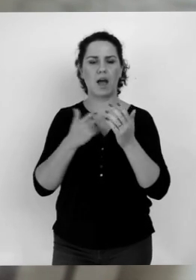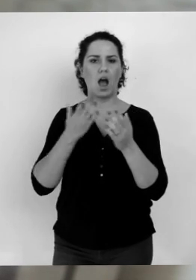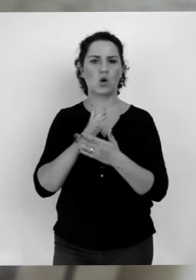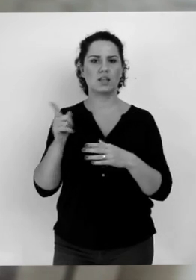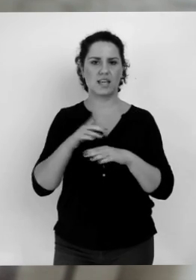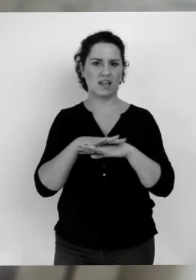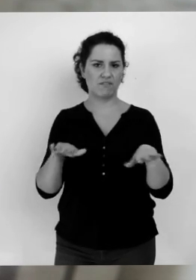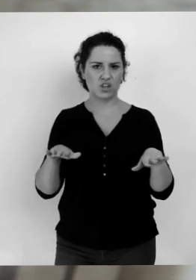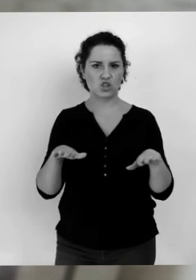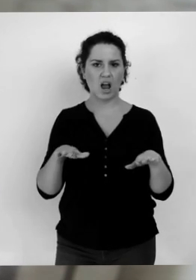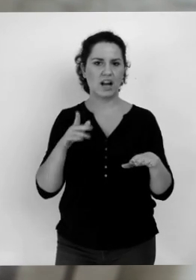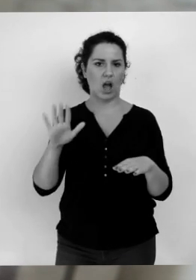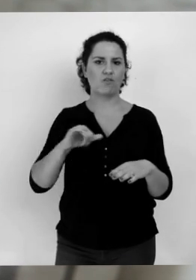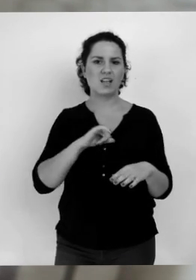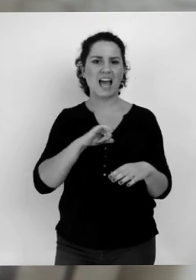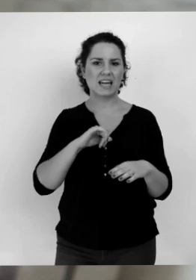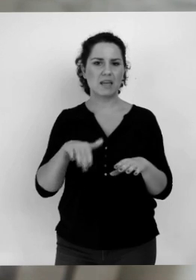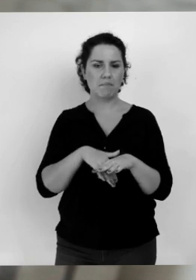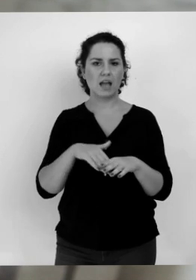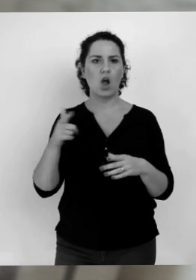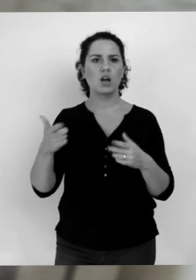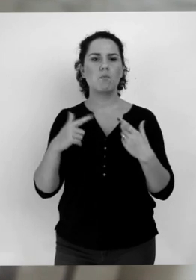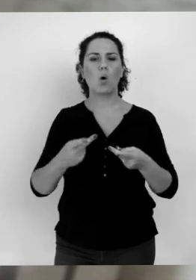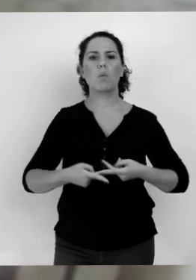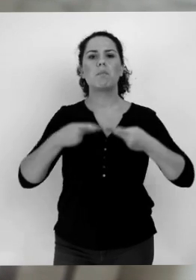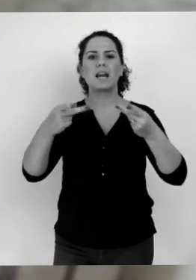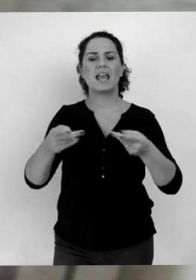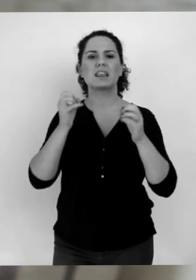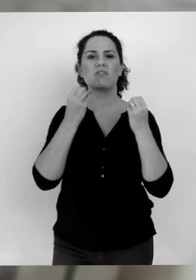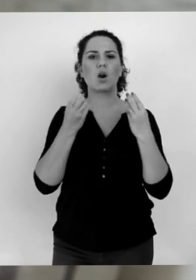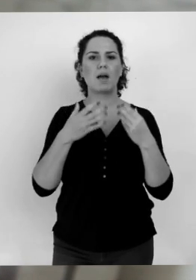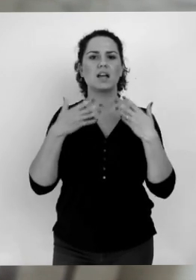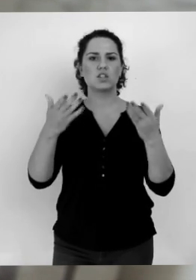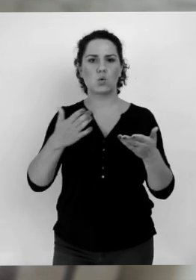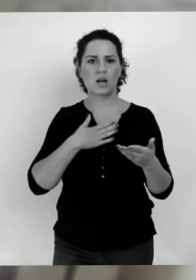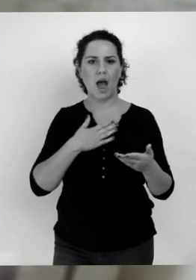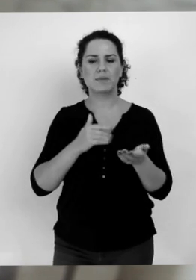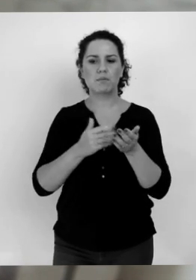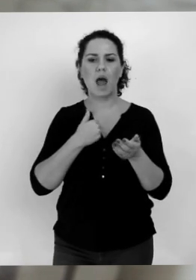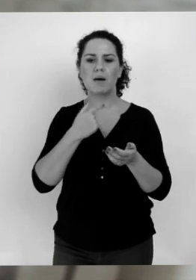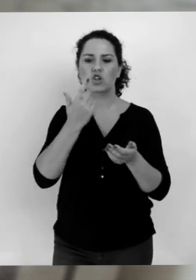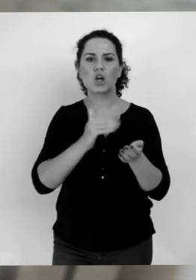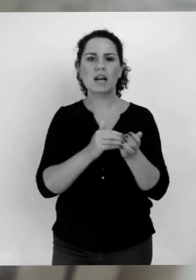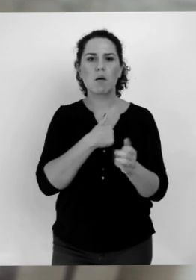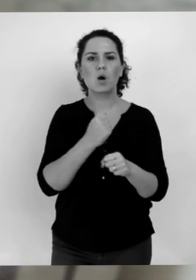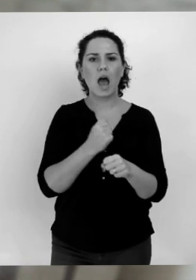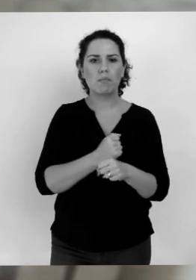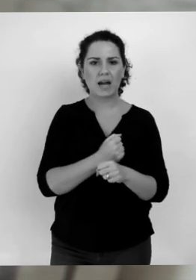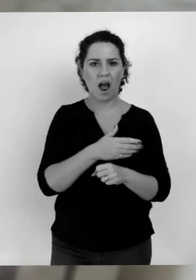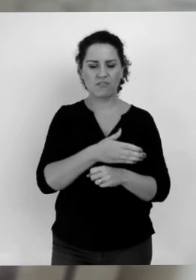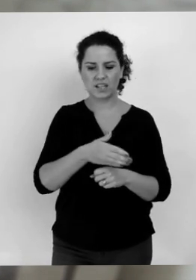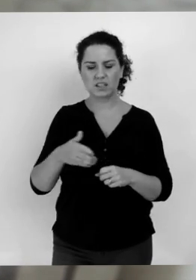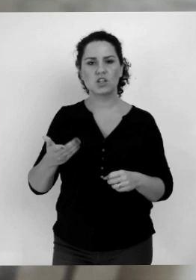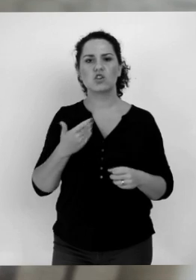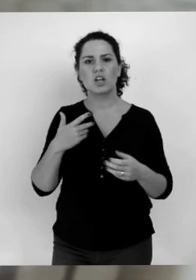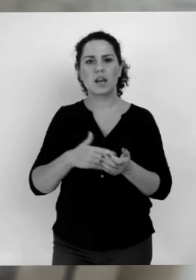prošli tako zanimanje, one mogu prijeneti informaciju, mogu nam reći što trebamo napraviti, što možemo,